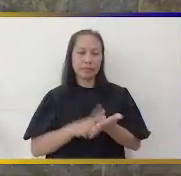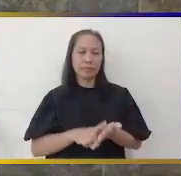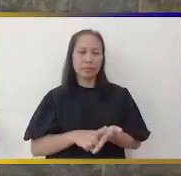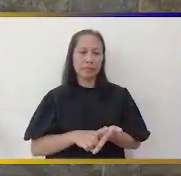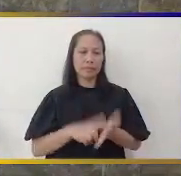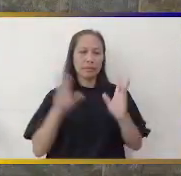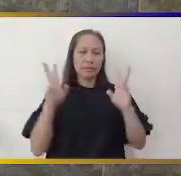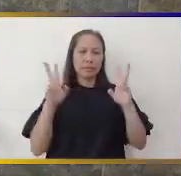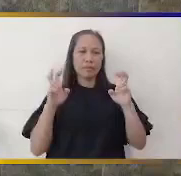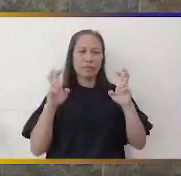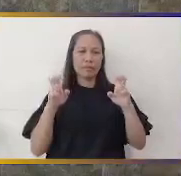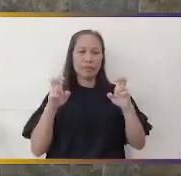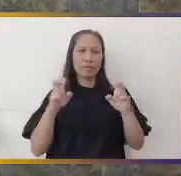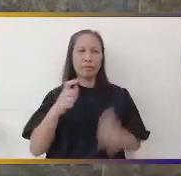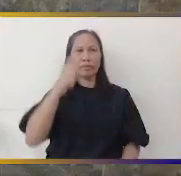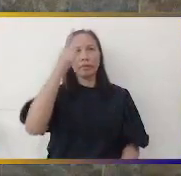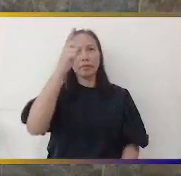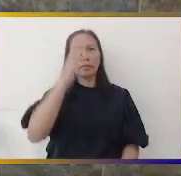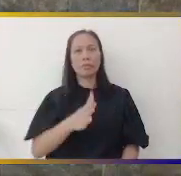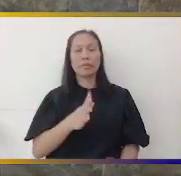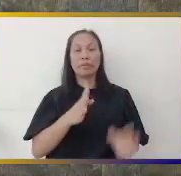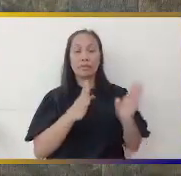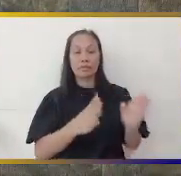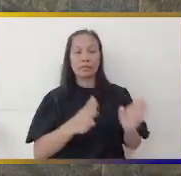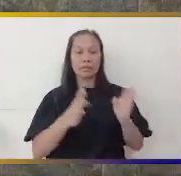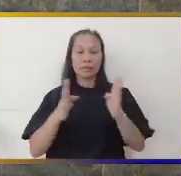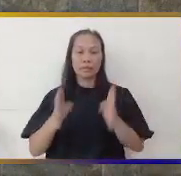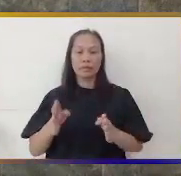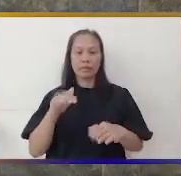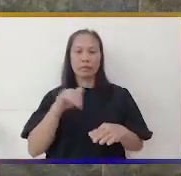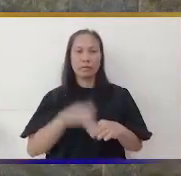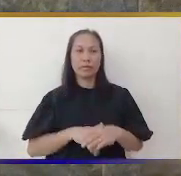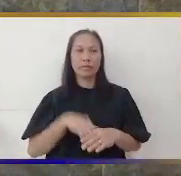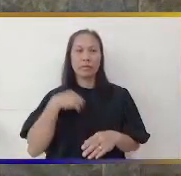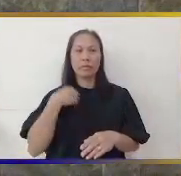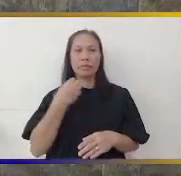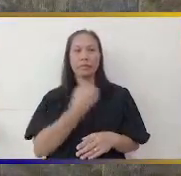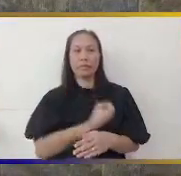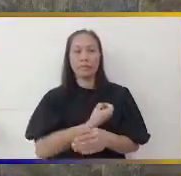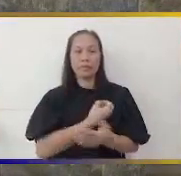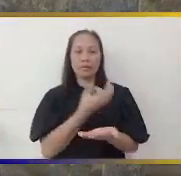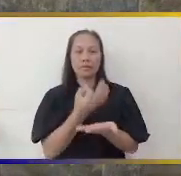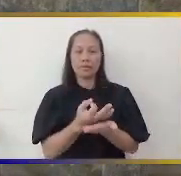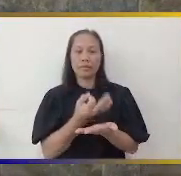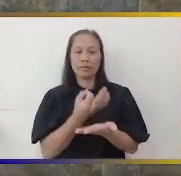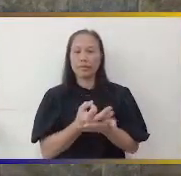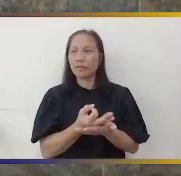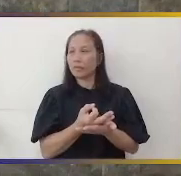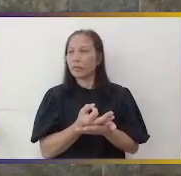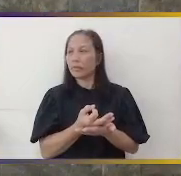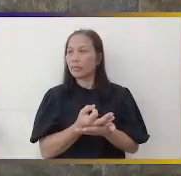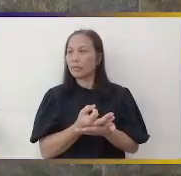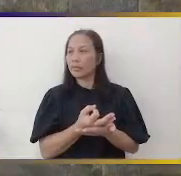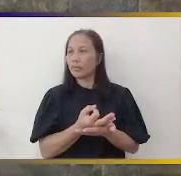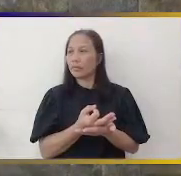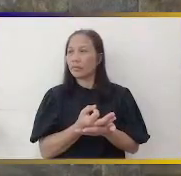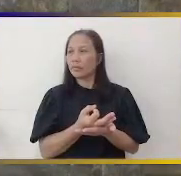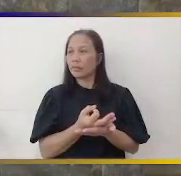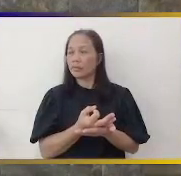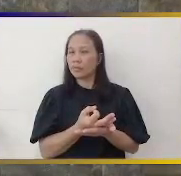for our money ean po yyung ating topic sa ating This is Actually the part 6 ng atin pong ah